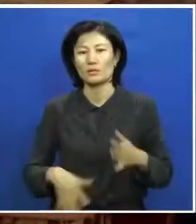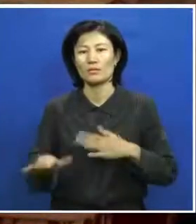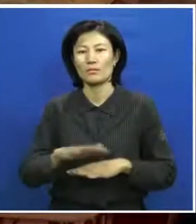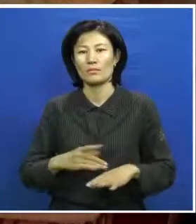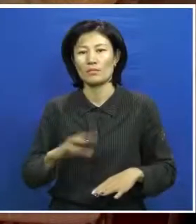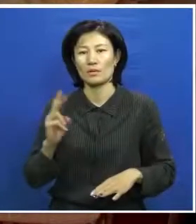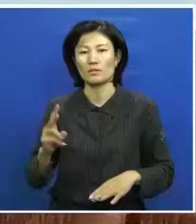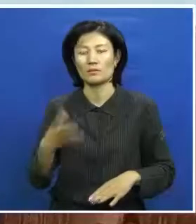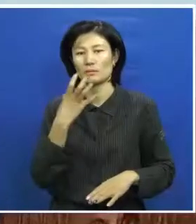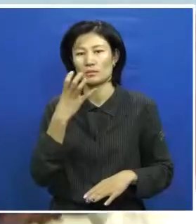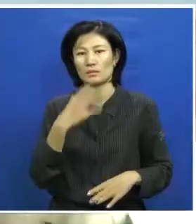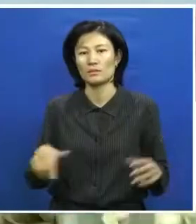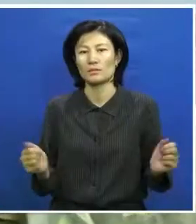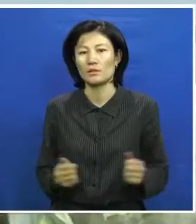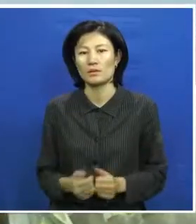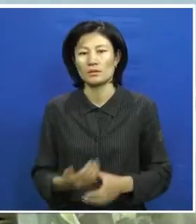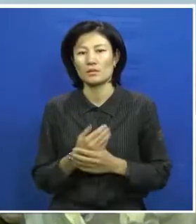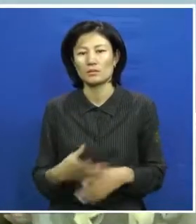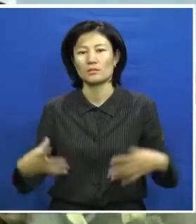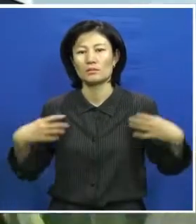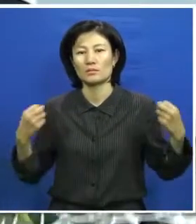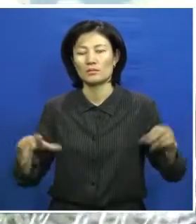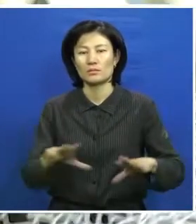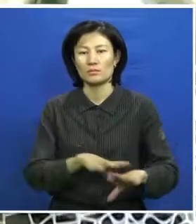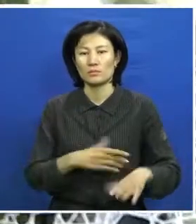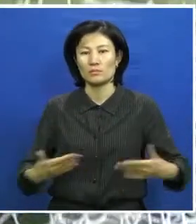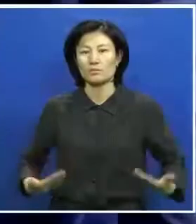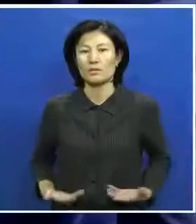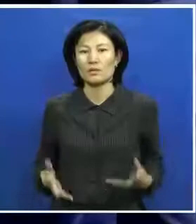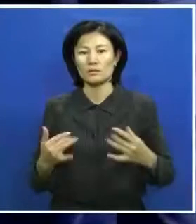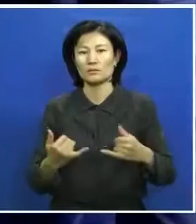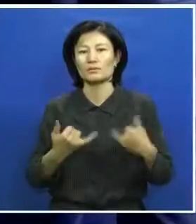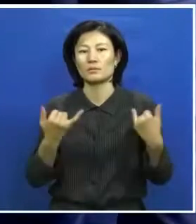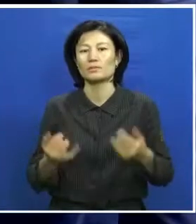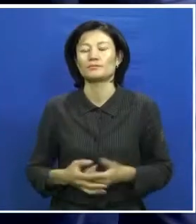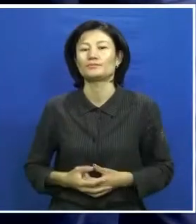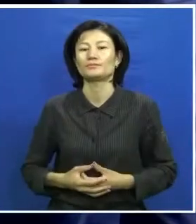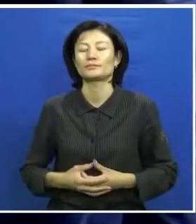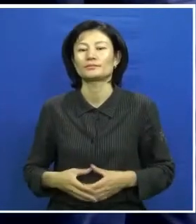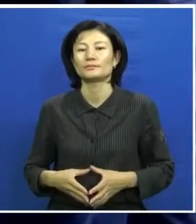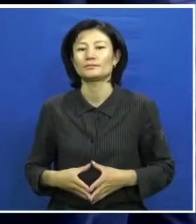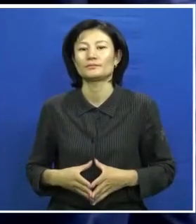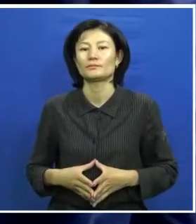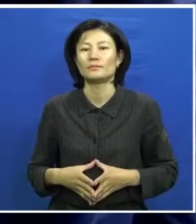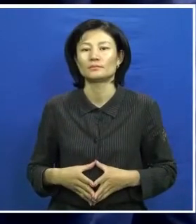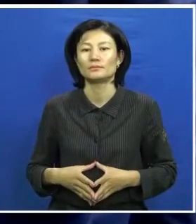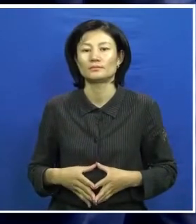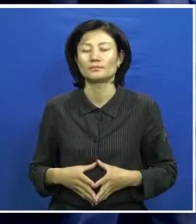қарияларға жан жылуын, жақындарын қолдауын, денсаулық және ұзақ ғұмыр тіледі. Салтанат Рүстембек, Рамазан Абдулла, Айға қоғамдық телеарнасы.